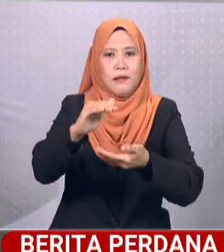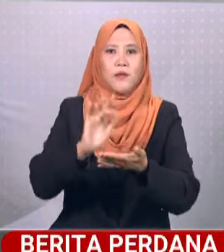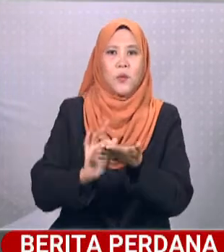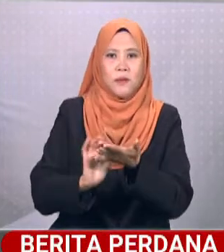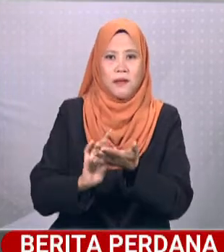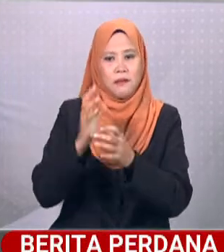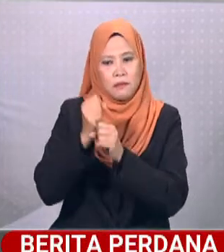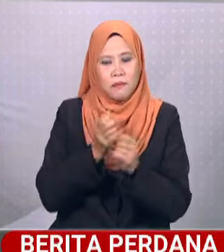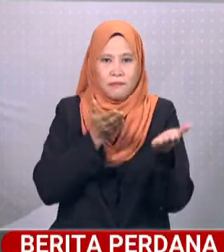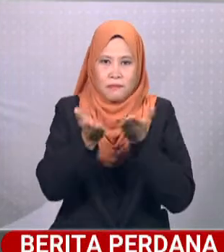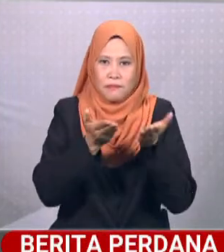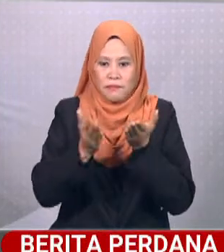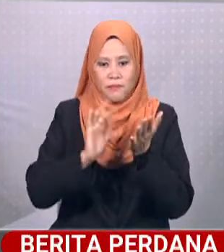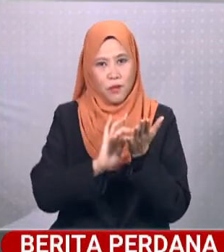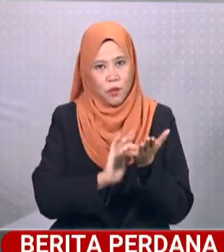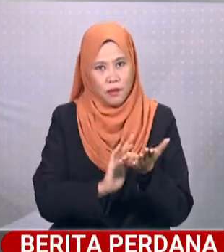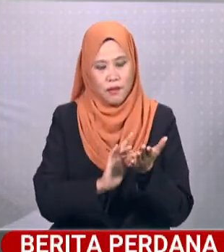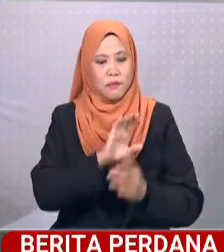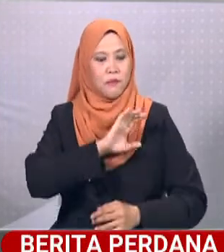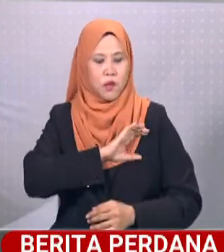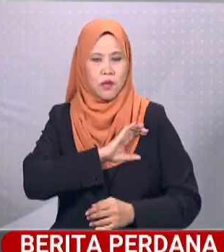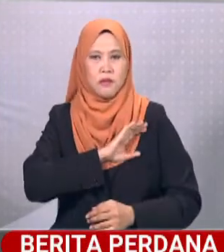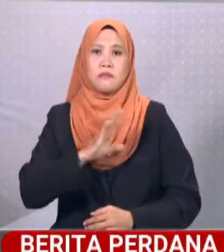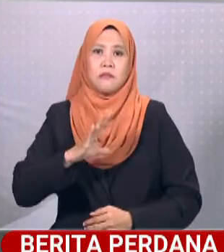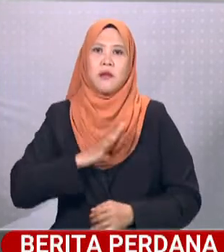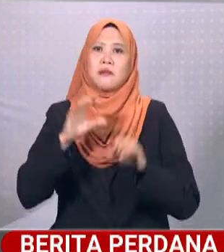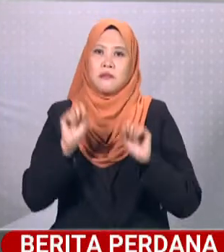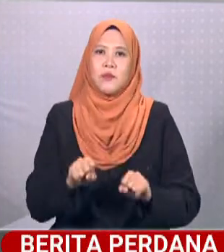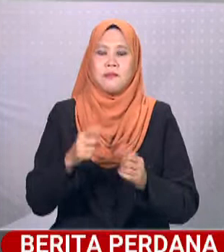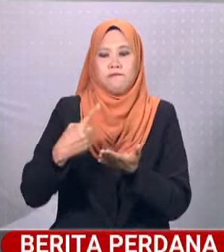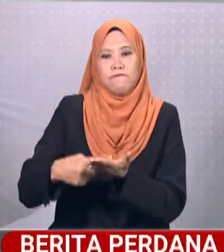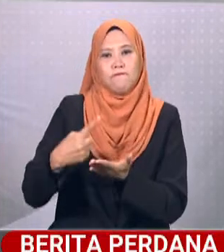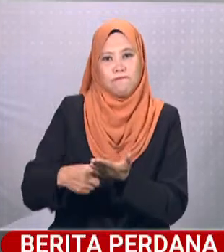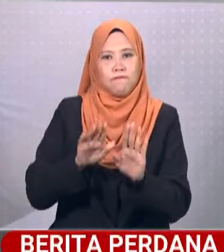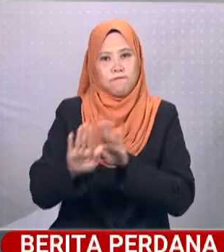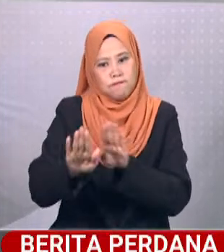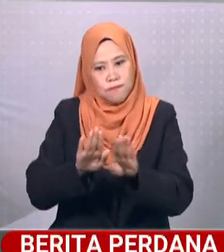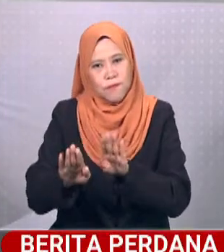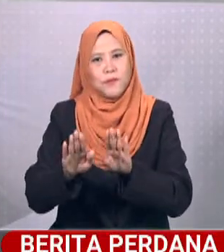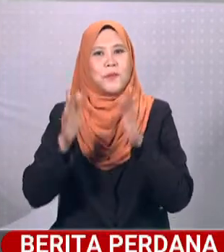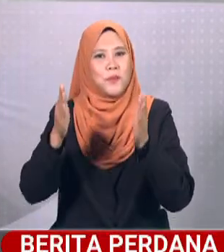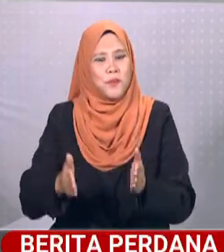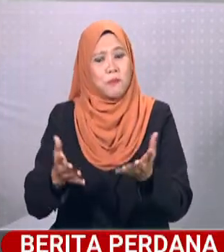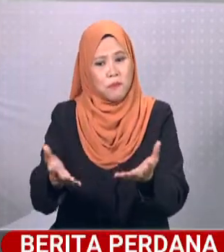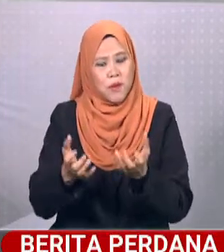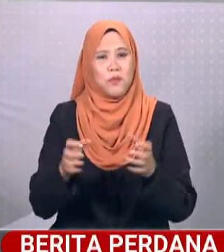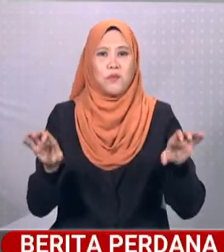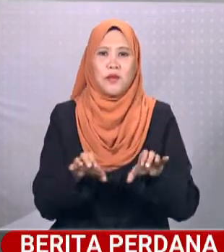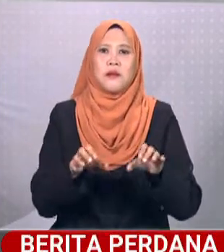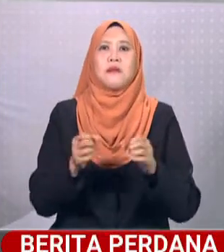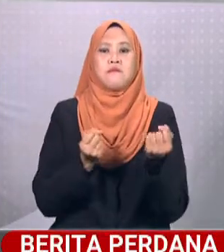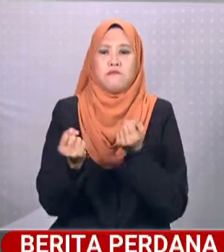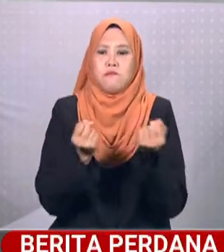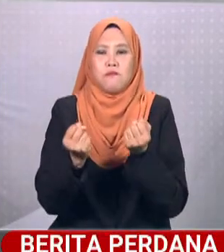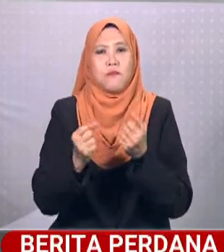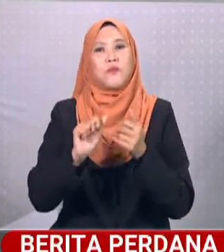dan mendapatkan perkhidmatan rawatan, polis juga boleh menggunakan budi bicara untuk membenarkan orang ramai yang ingin melakukan perjalanan